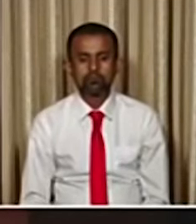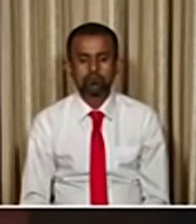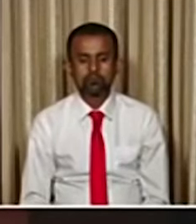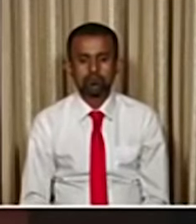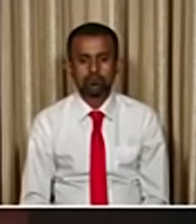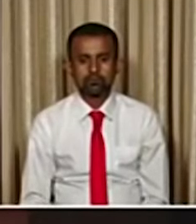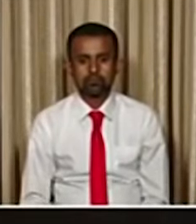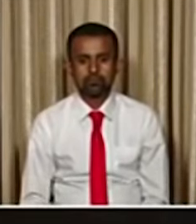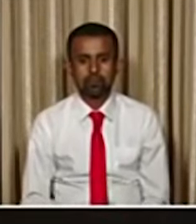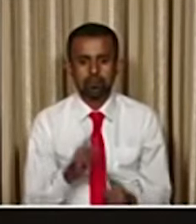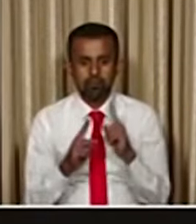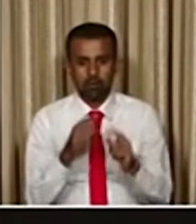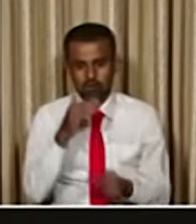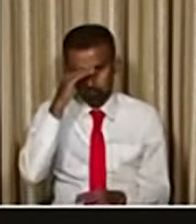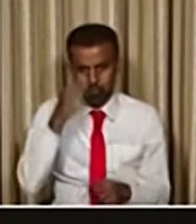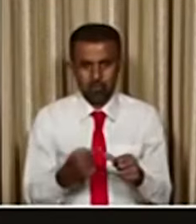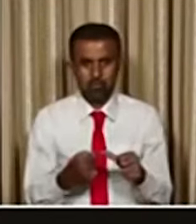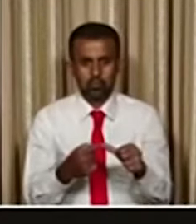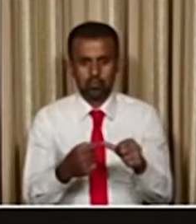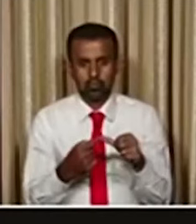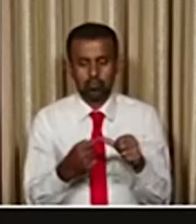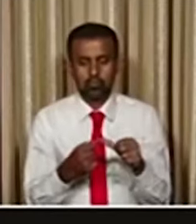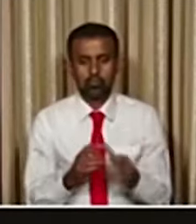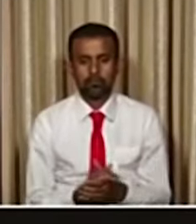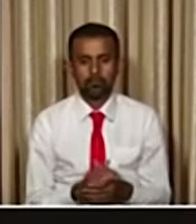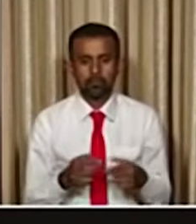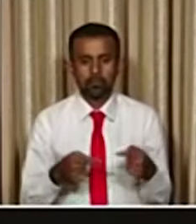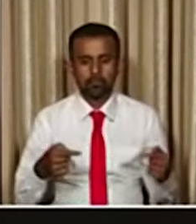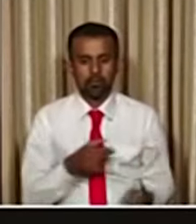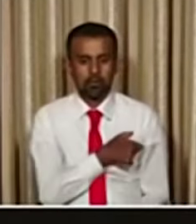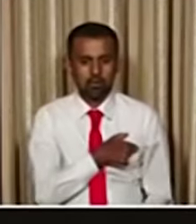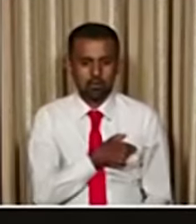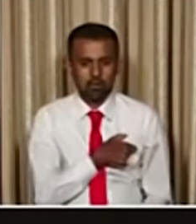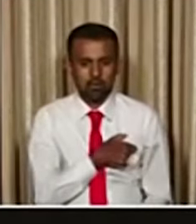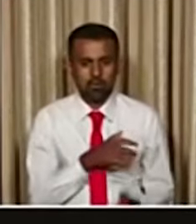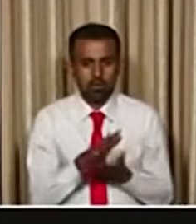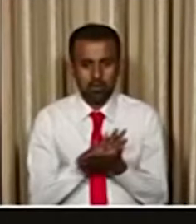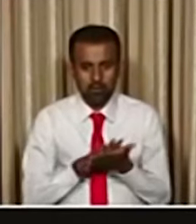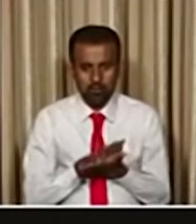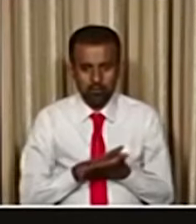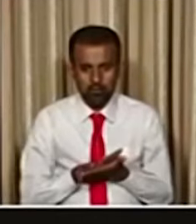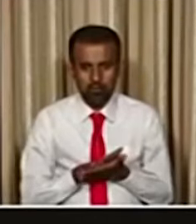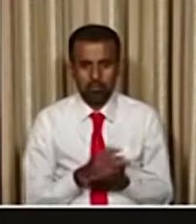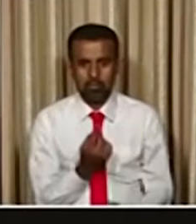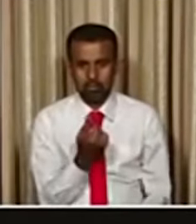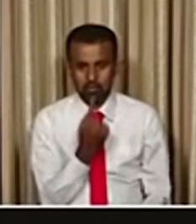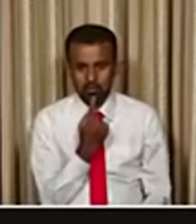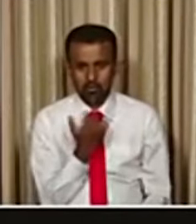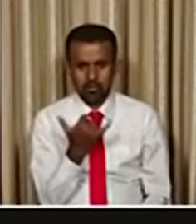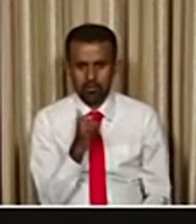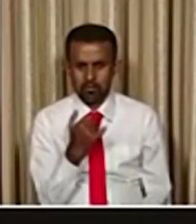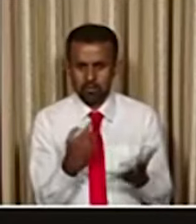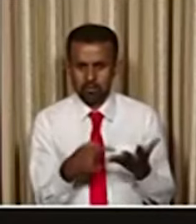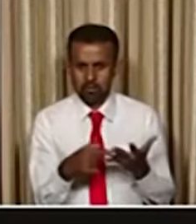එක දෙන්න ගරු කථානායකතුමනි උත්තර දෙන්න. කථා විපක්ෂනායකතුමාගේ පැහැදිලි කිරීමේදී සමහර